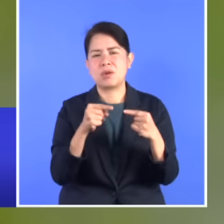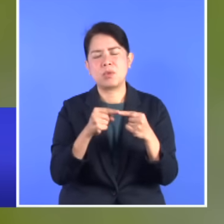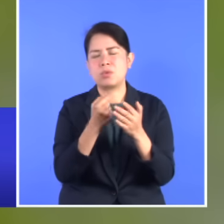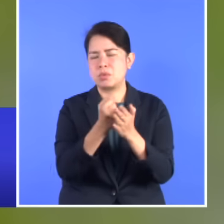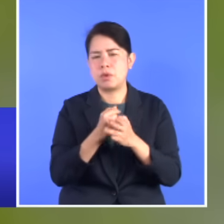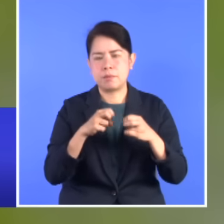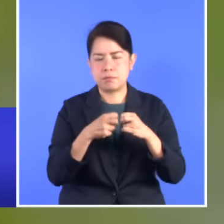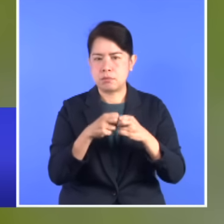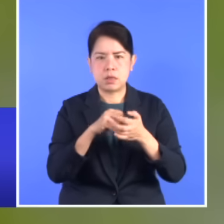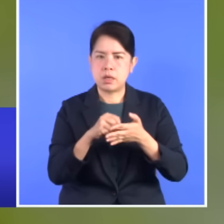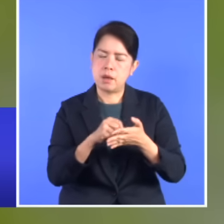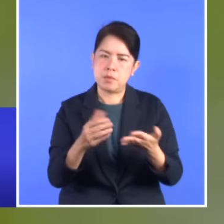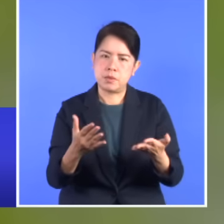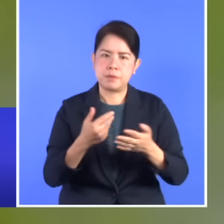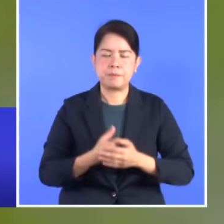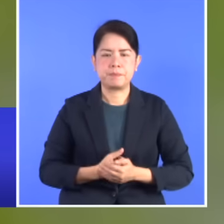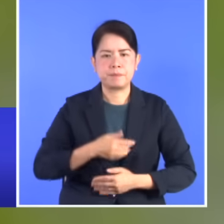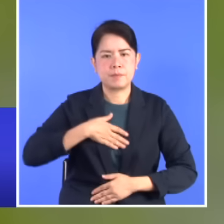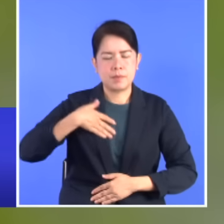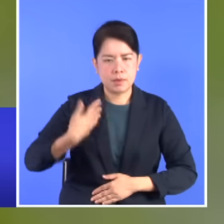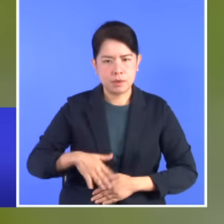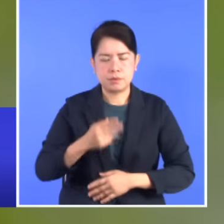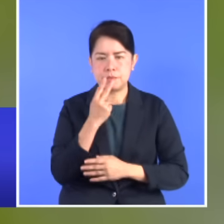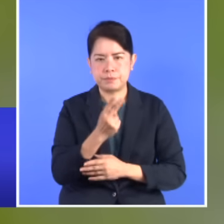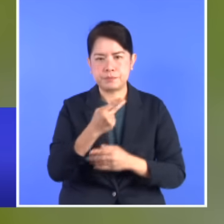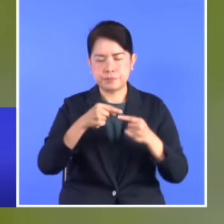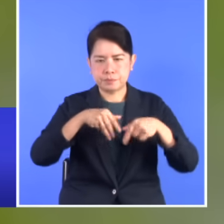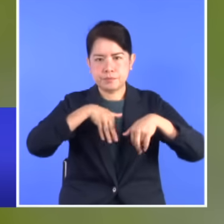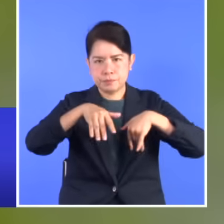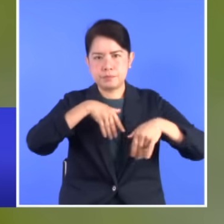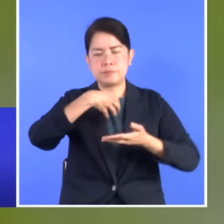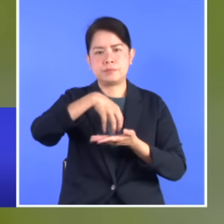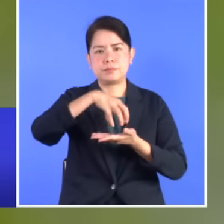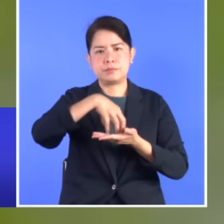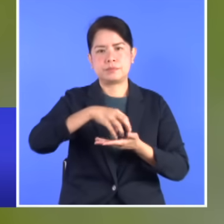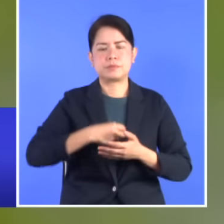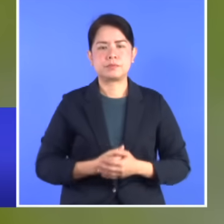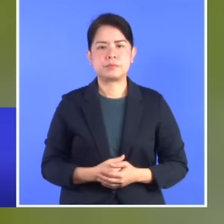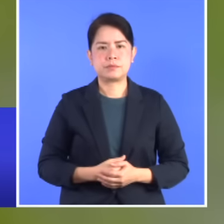อนและไม่มีทางออกเอ้าฟังเสียงชาวบ้านระบายให้ฟังสักหน่อย